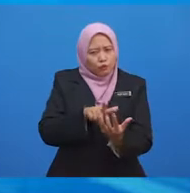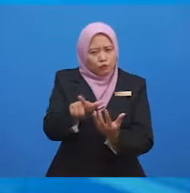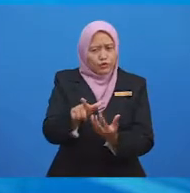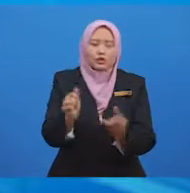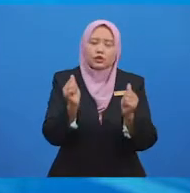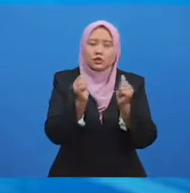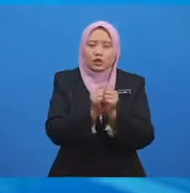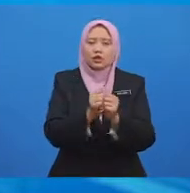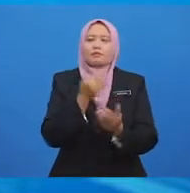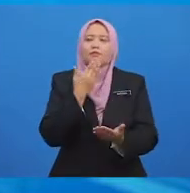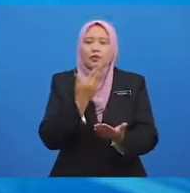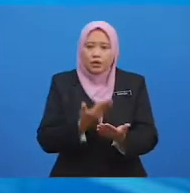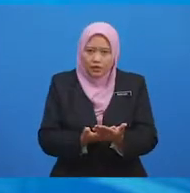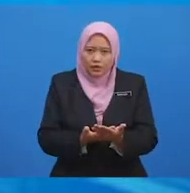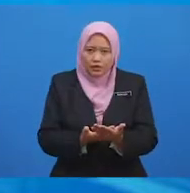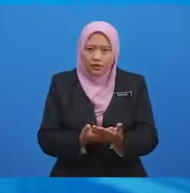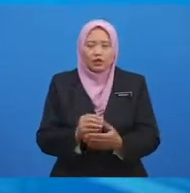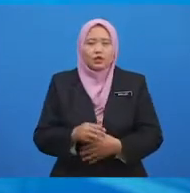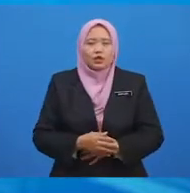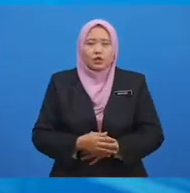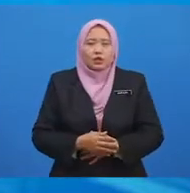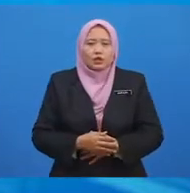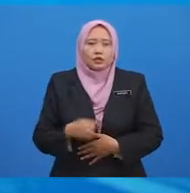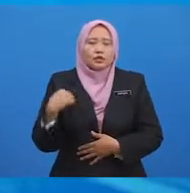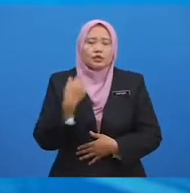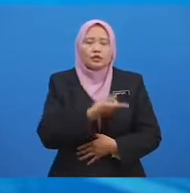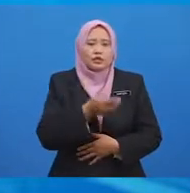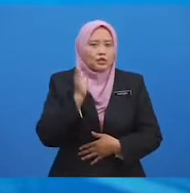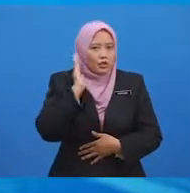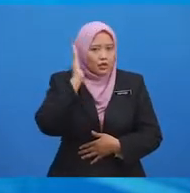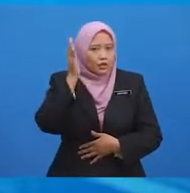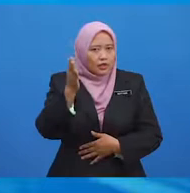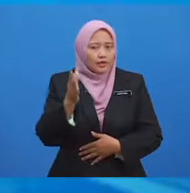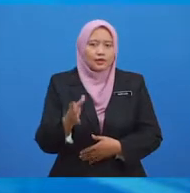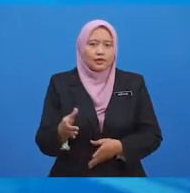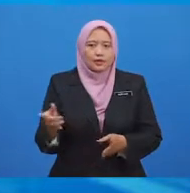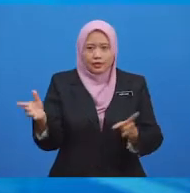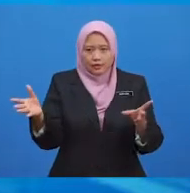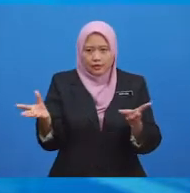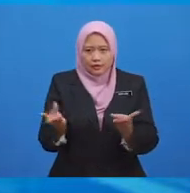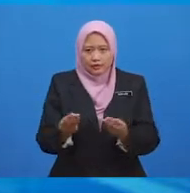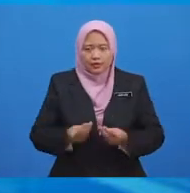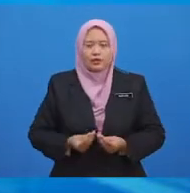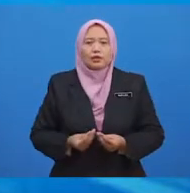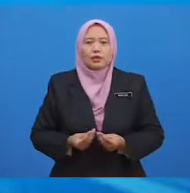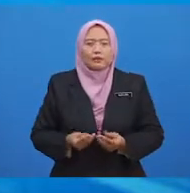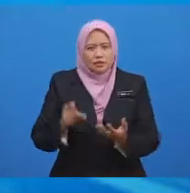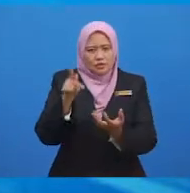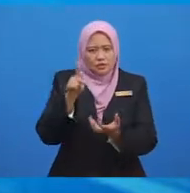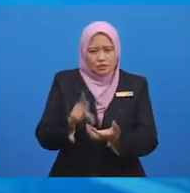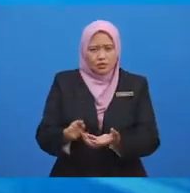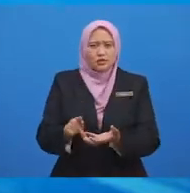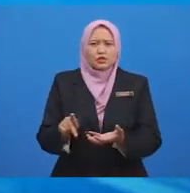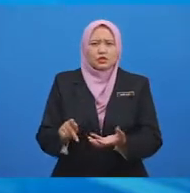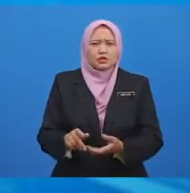baik, maka kita sendiri yang akan menerima kesan yang tidak diingini.